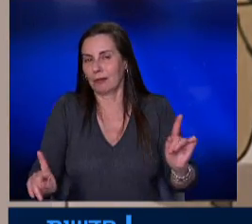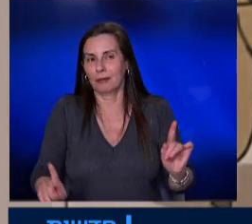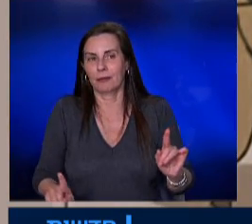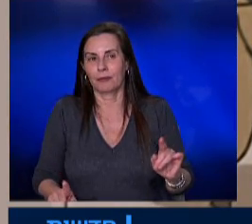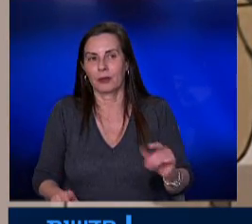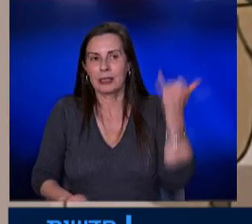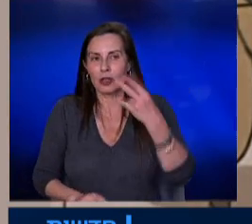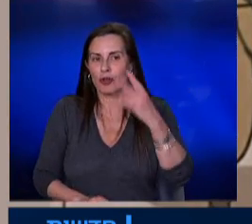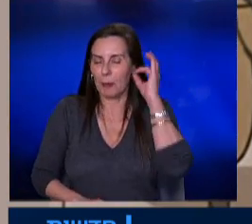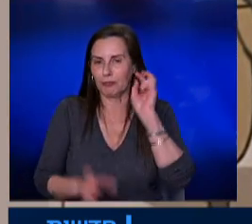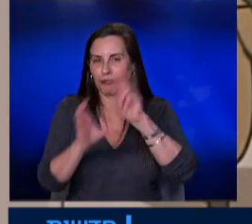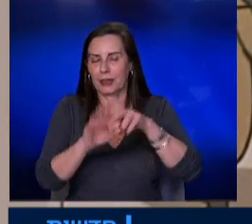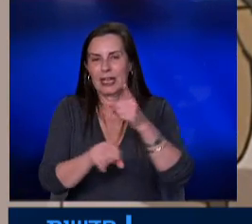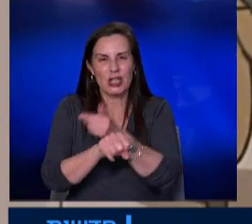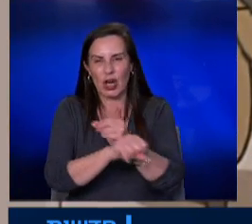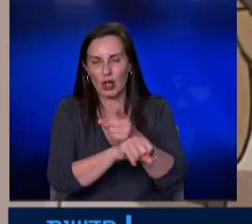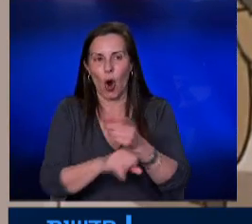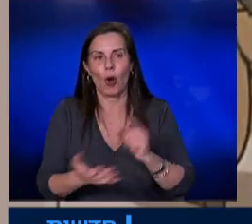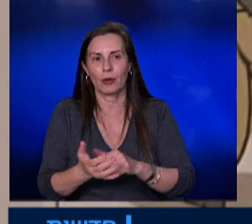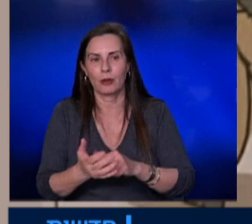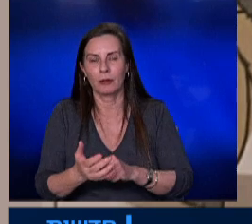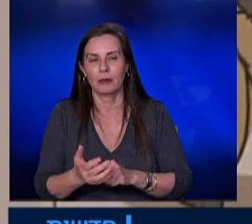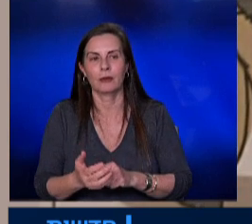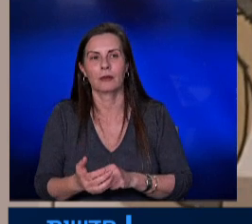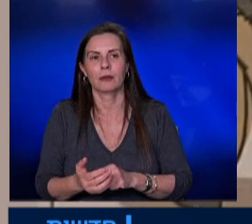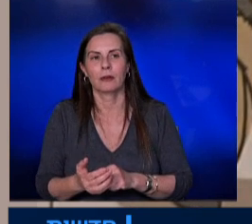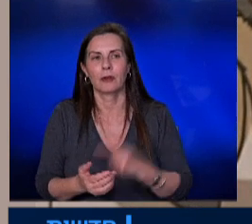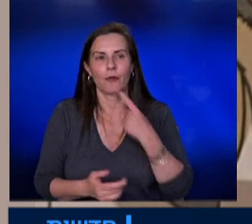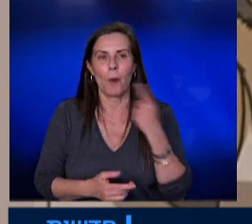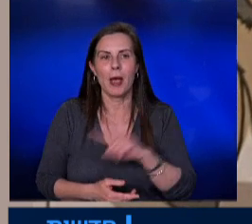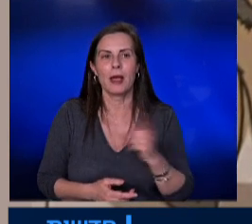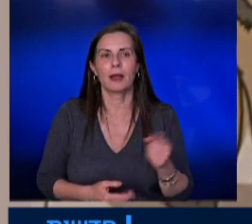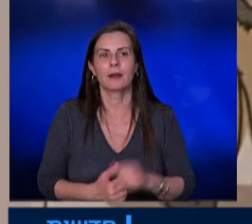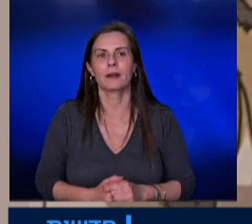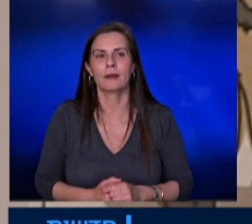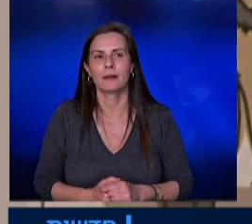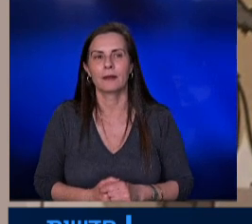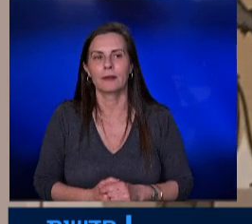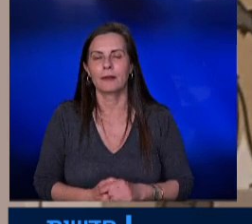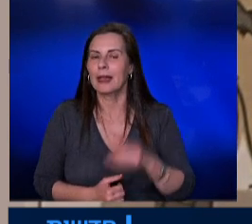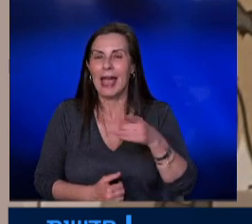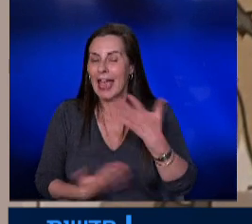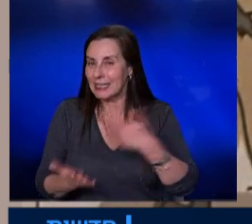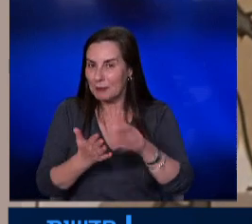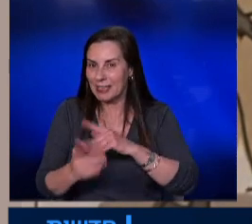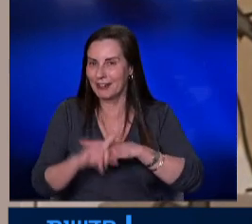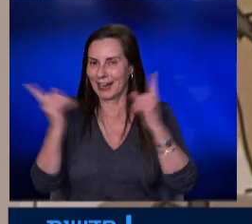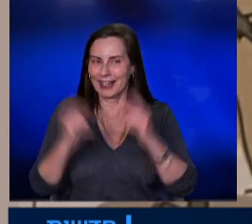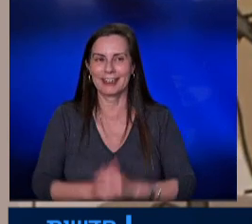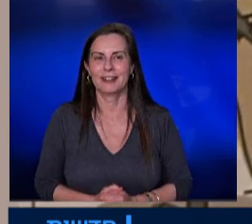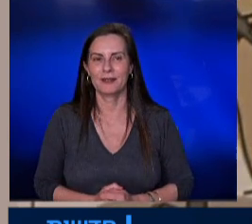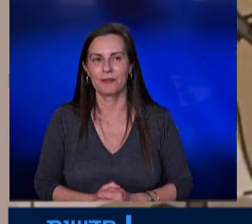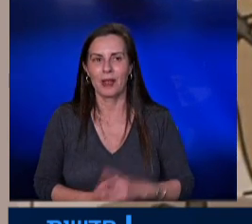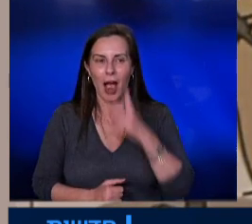שתי בנות, הן התגייסו לשריון, הן עודות לפני הטנקים, ואחת אומרת לשנייה, אין את זה בצבע אחר?